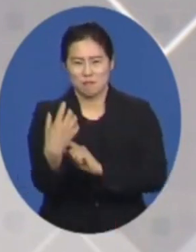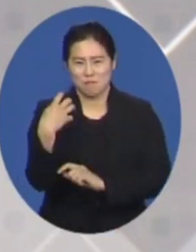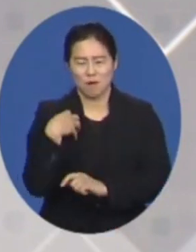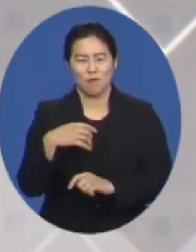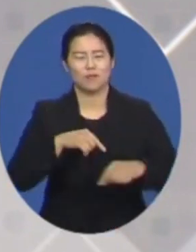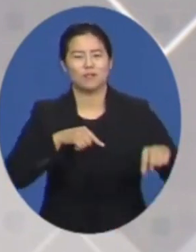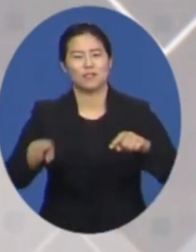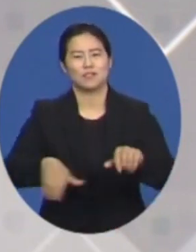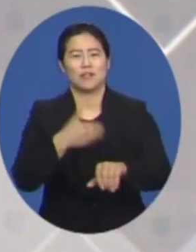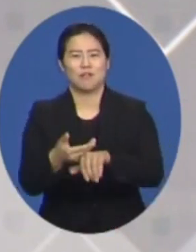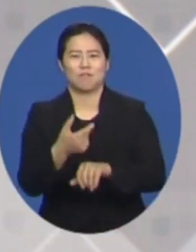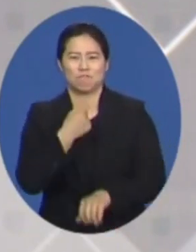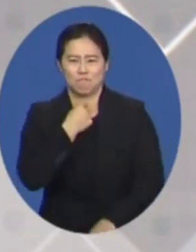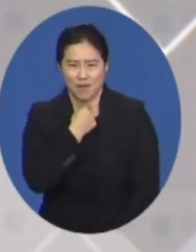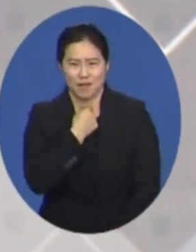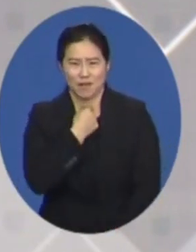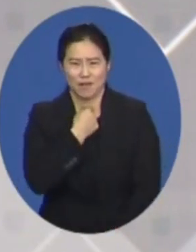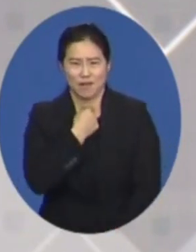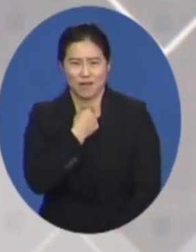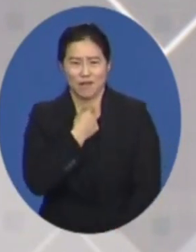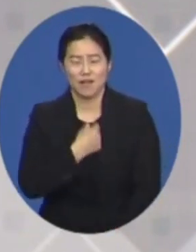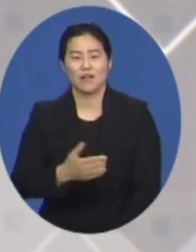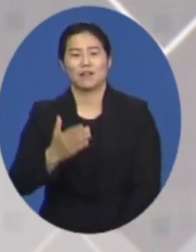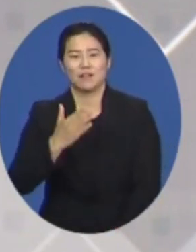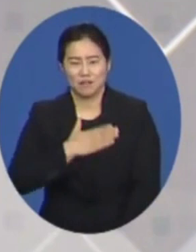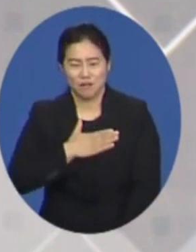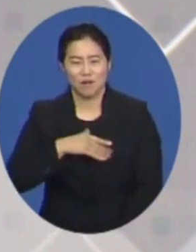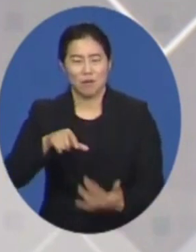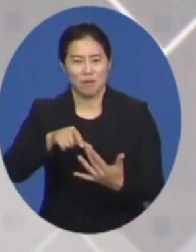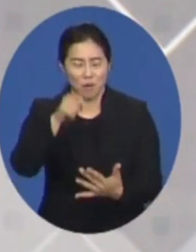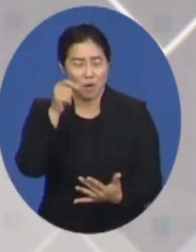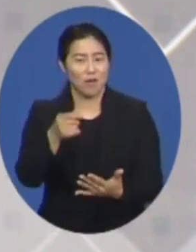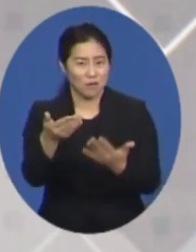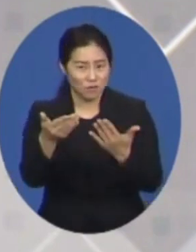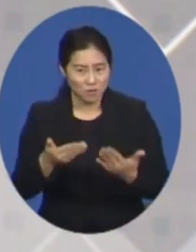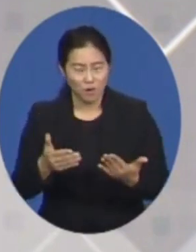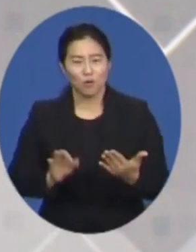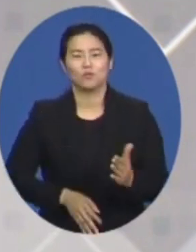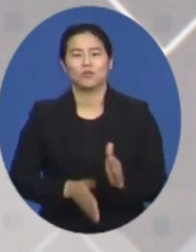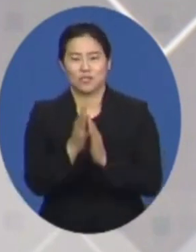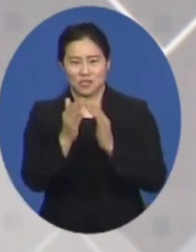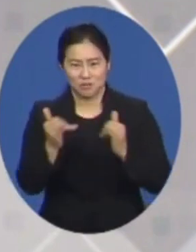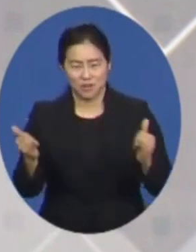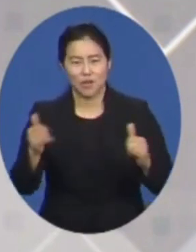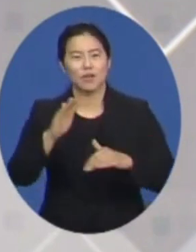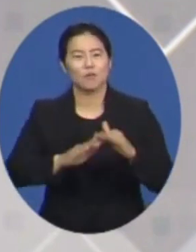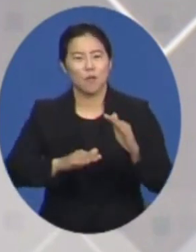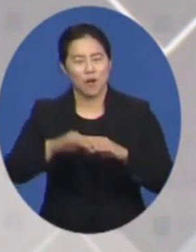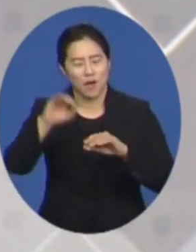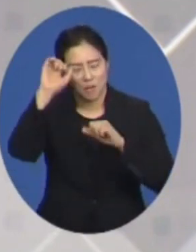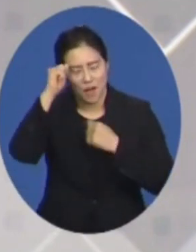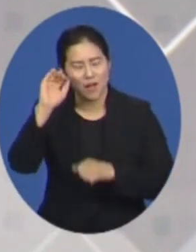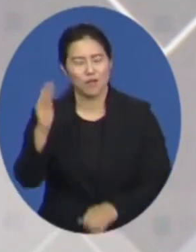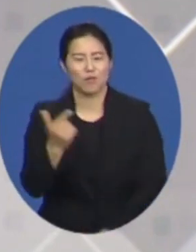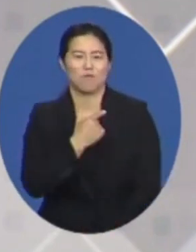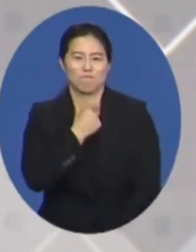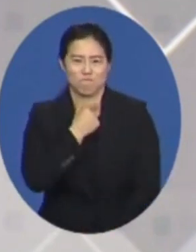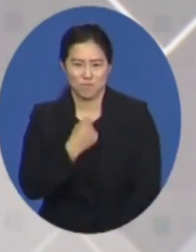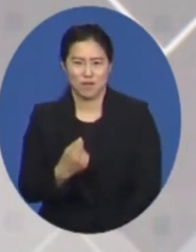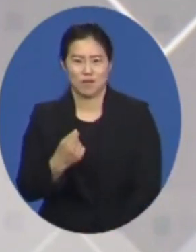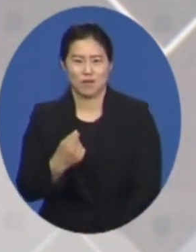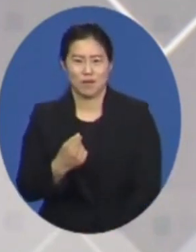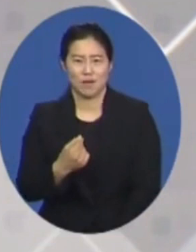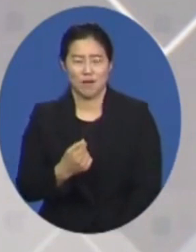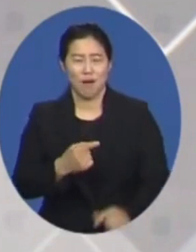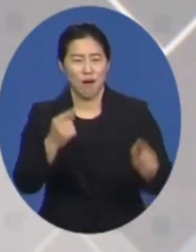하고 싶습니다 제 5 7 본 현지 성 을 선택해주시면 원주 시민 의 손 발이 되겠습니다 바꿀